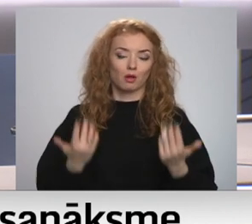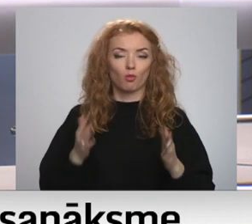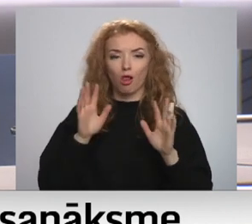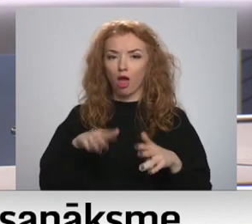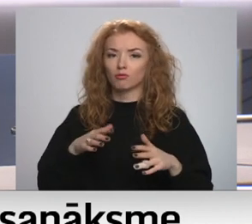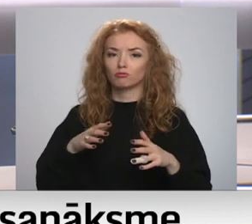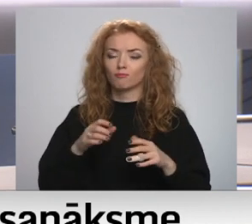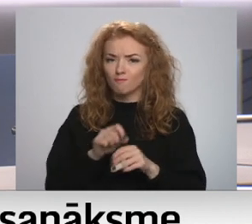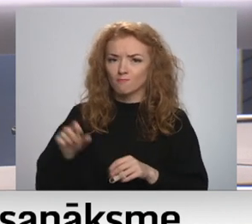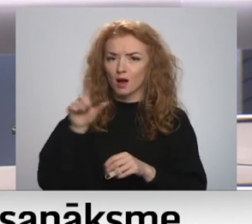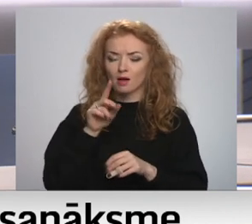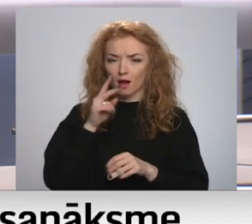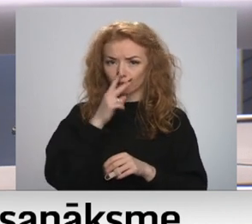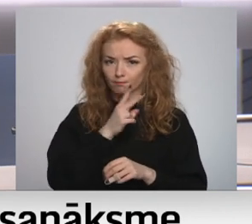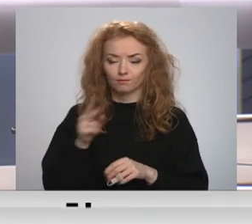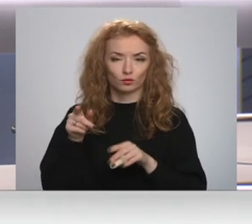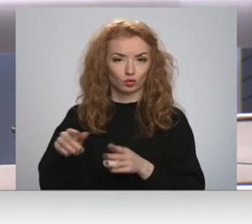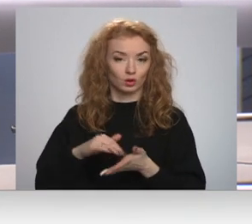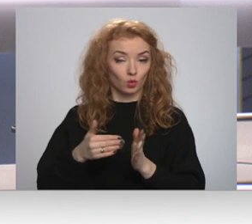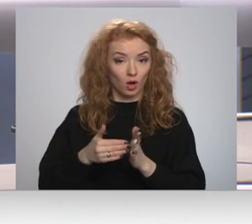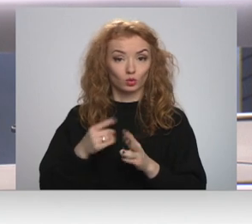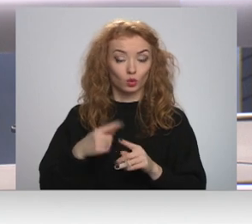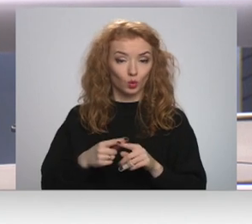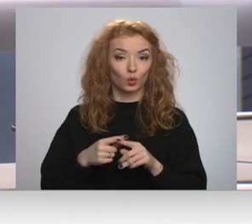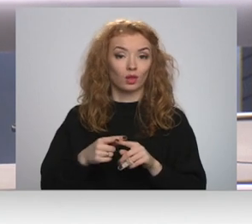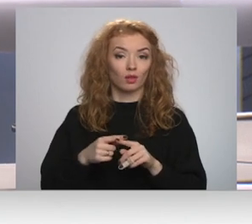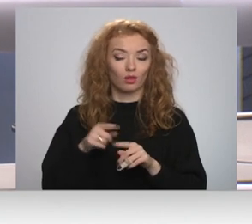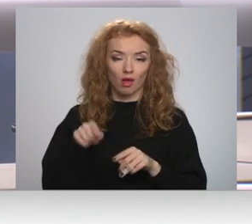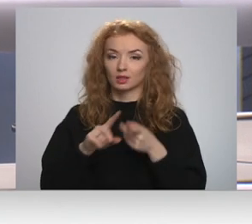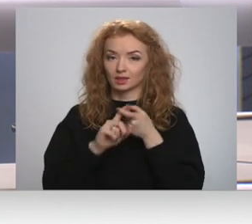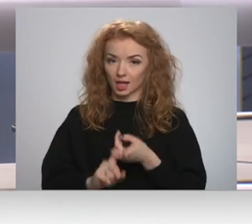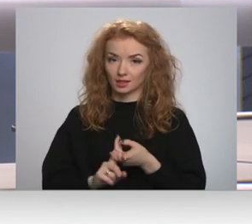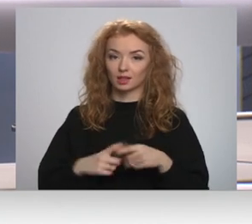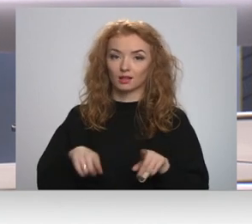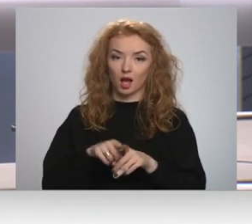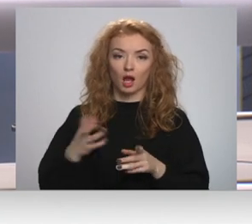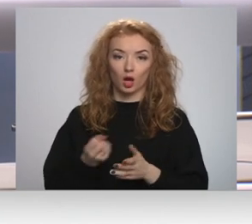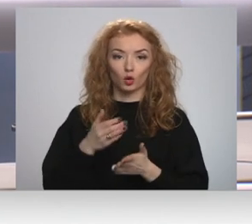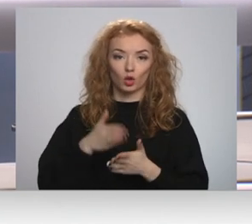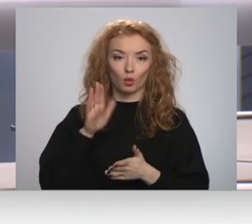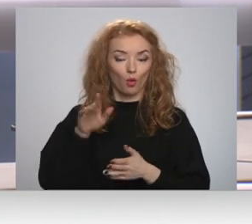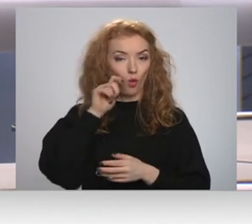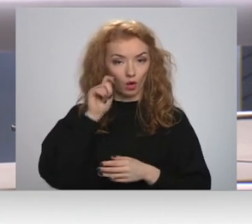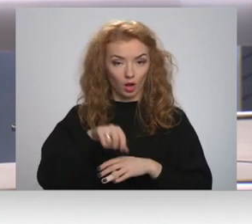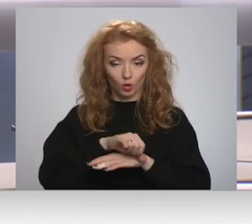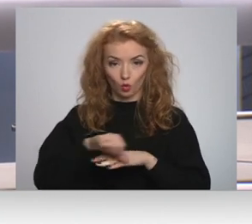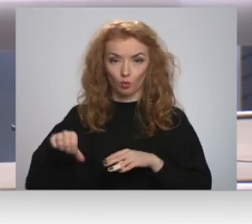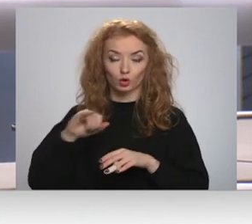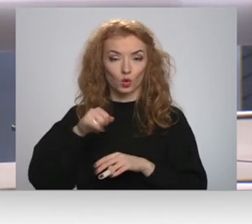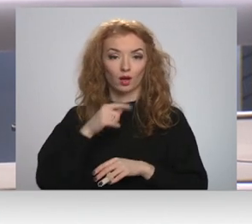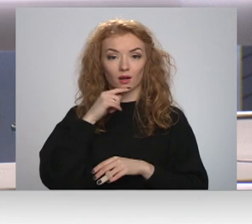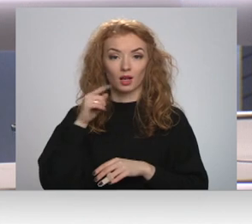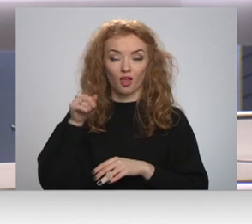rūpīgāk pievērstos situācijai. Un, kā minēja, protams, tas ir saistībā ar notiekošo pie Ukrainas robežām, ko Krievi